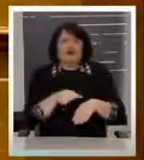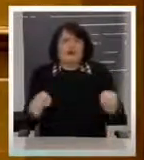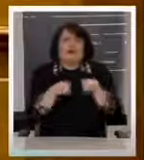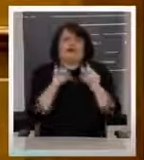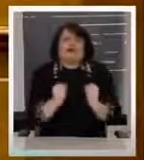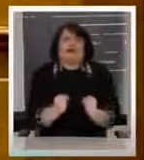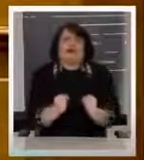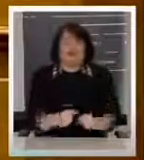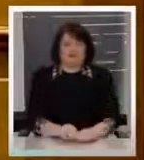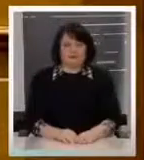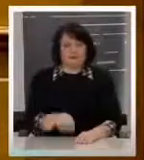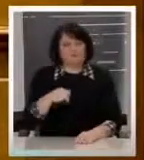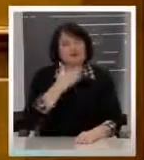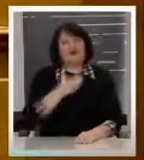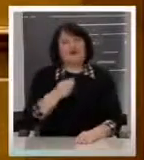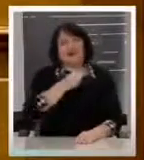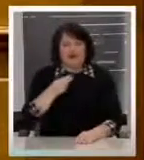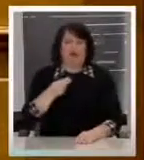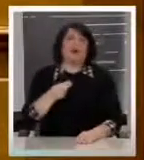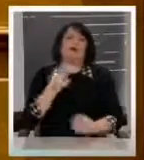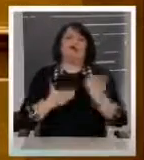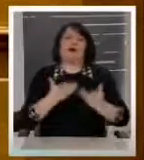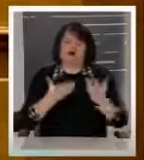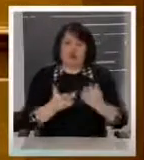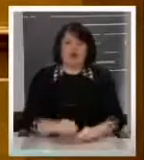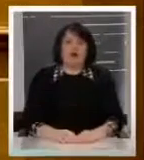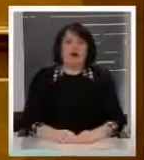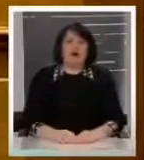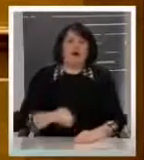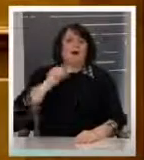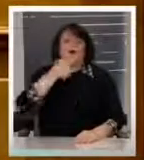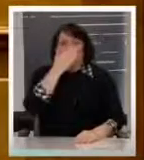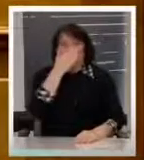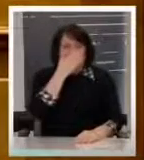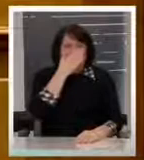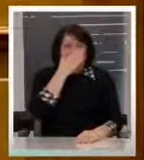σοβαρά στον προϋπολογισμό. Γιατί πράγματι αυτός ο προϋπολογισμός είναι ο πρώτος προϋπολογισμός